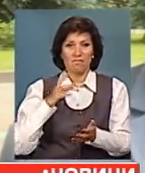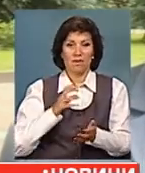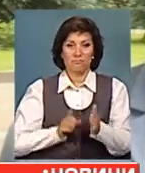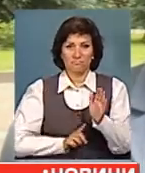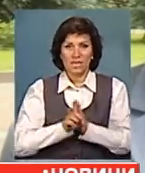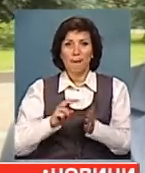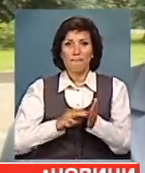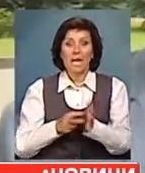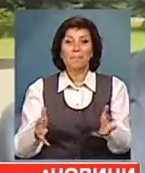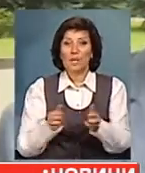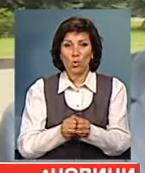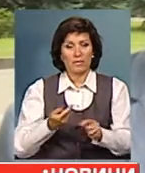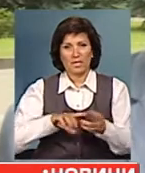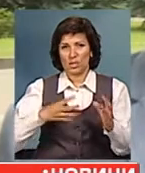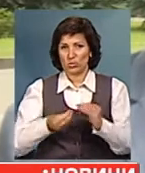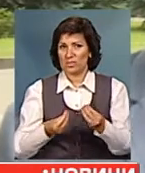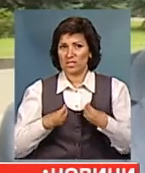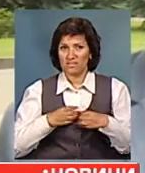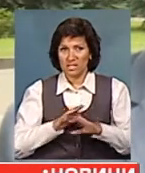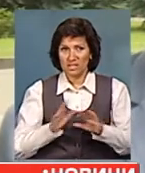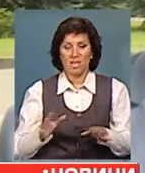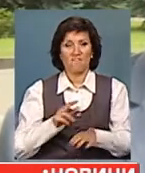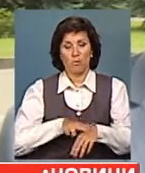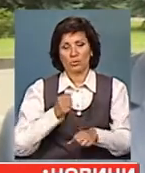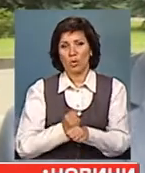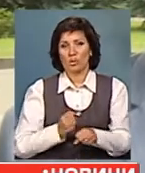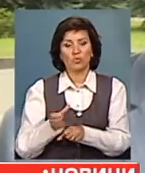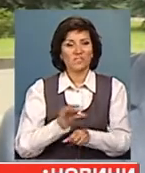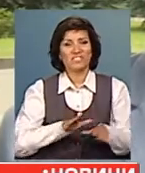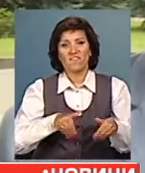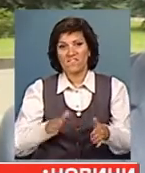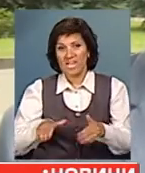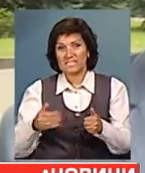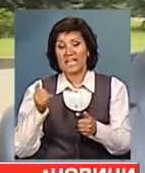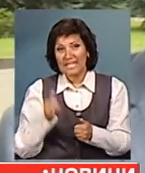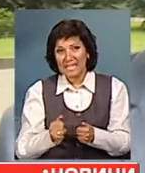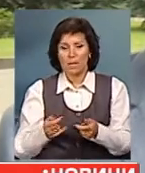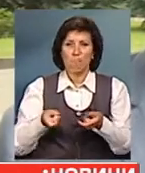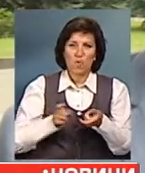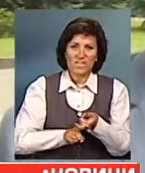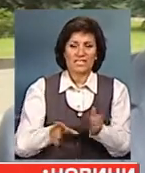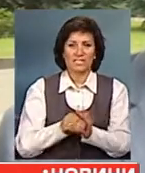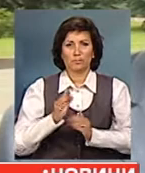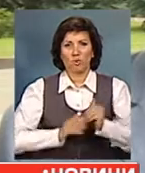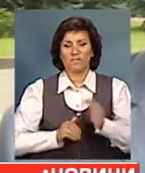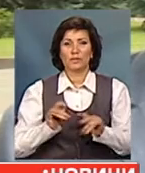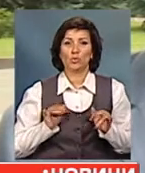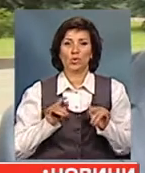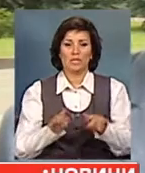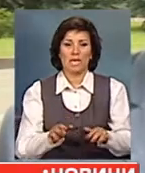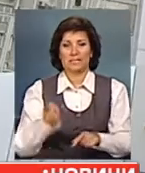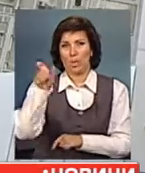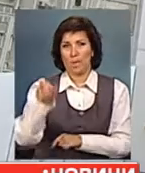утім, результатів не дав. Поліція відпрацьовує усі версії скоєння злочину, зокрема і версію, пов'язану з професійною діяльністю